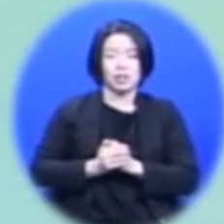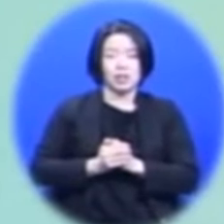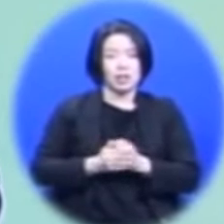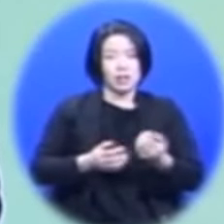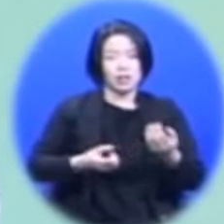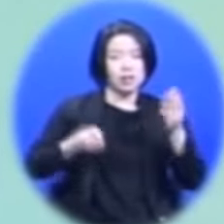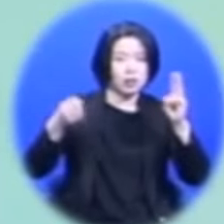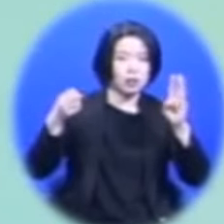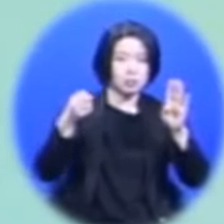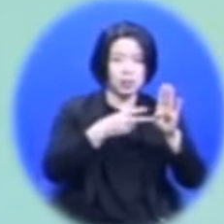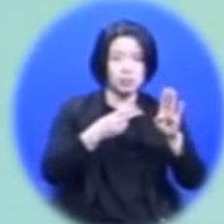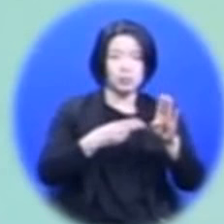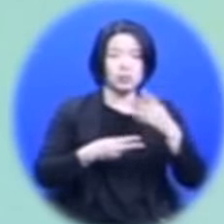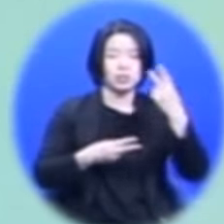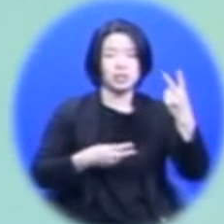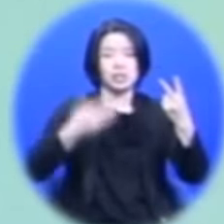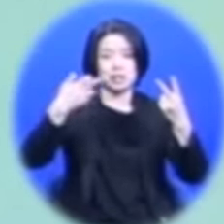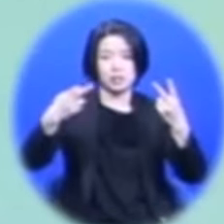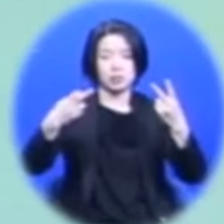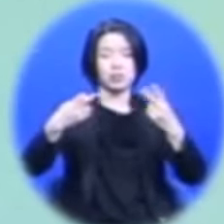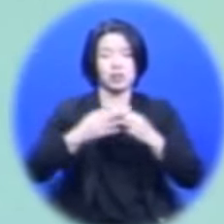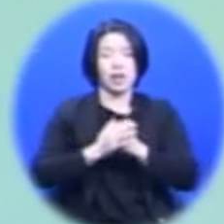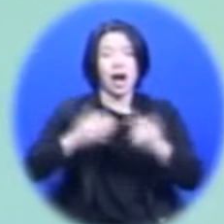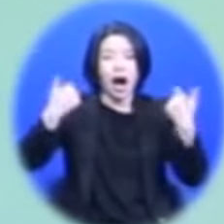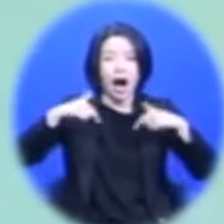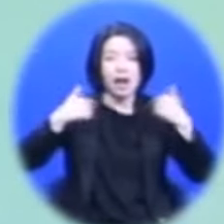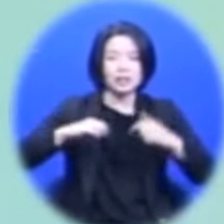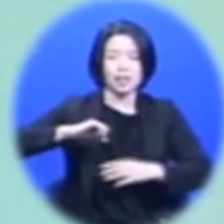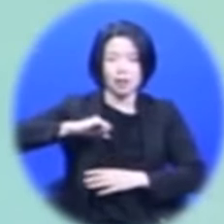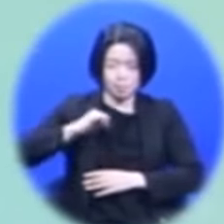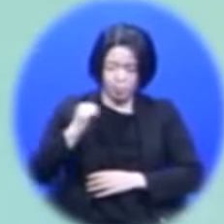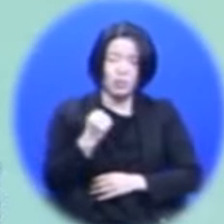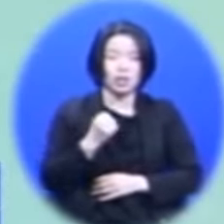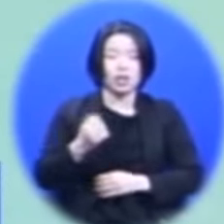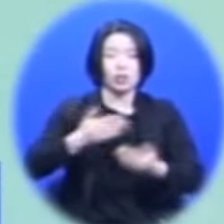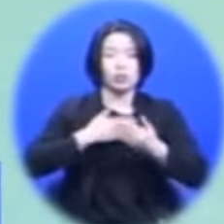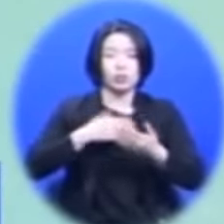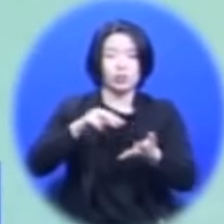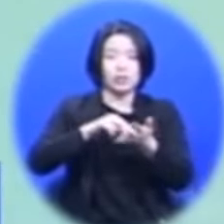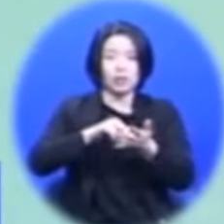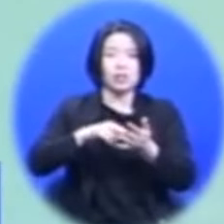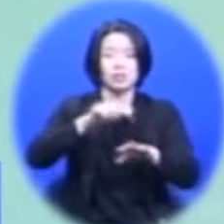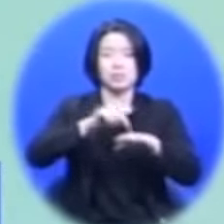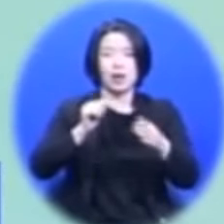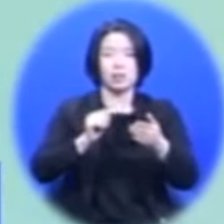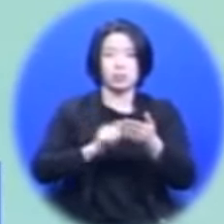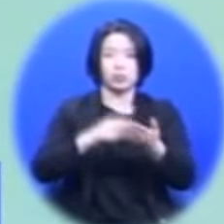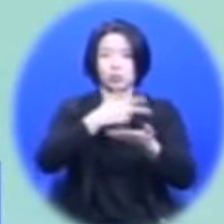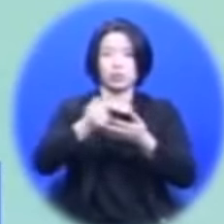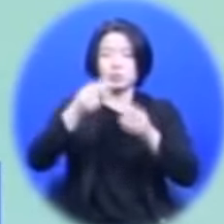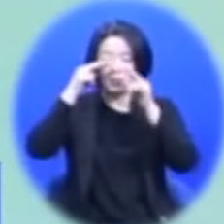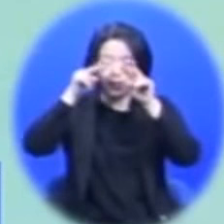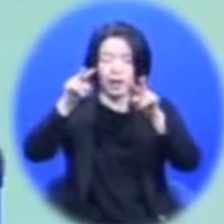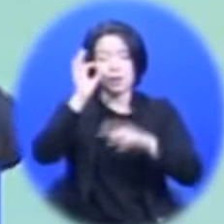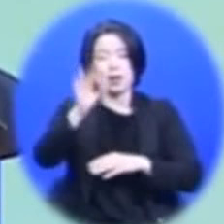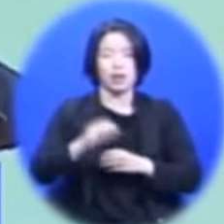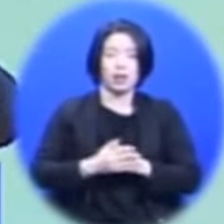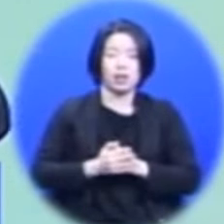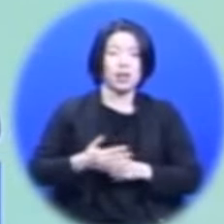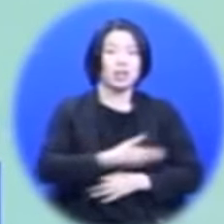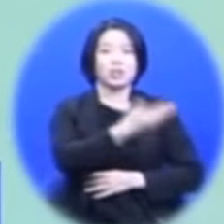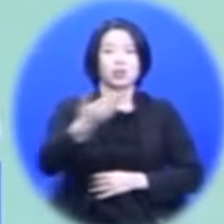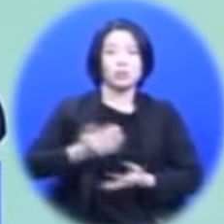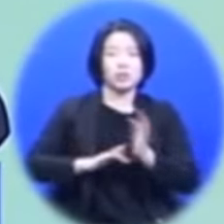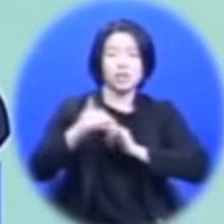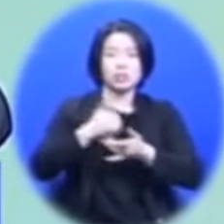빌립보서 2장 12절에 항상 복종하여 두렵고 떨리는 마음으로 주님을 바라보라고 그랬어요. 여러분,